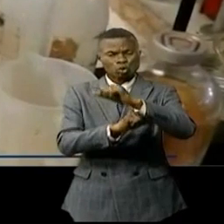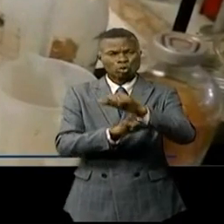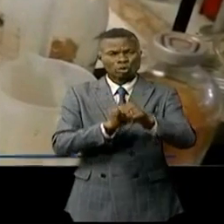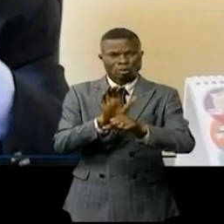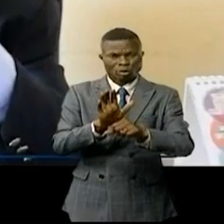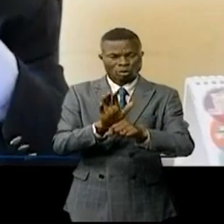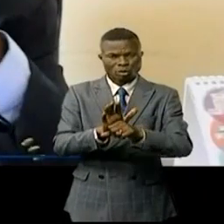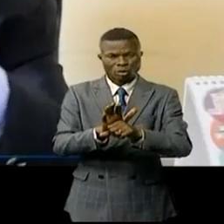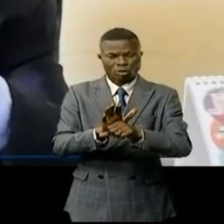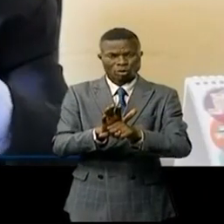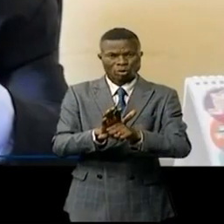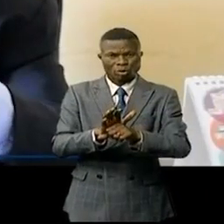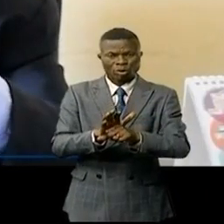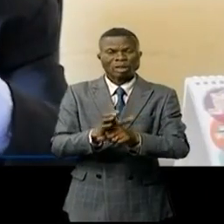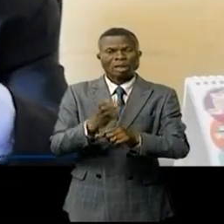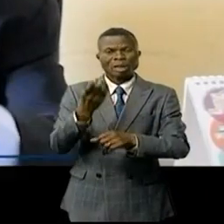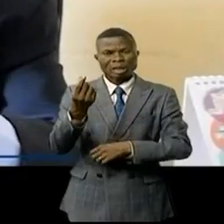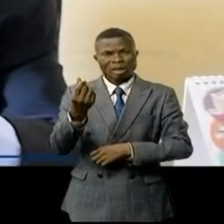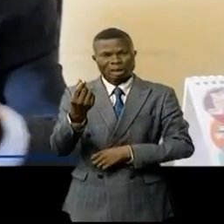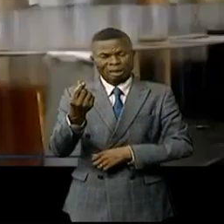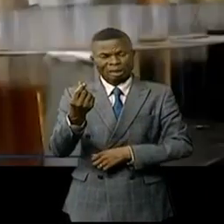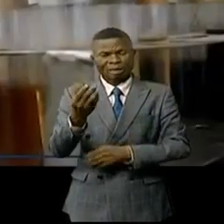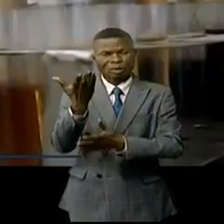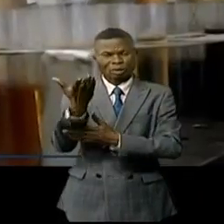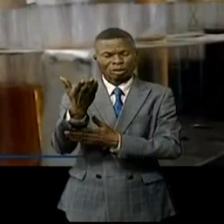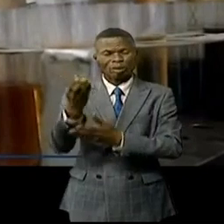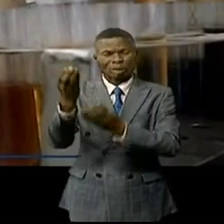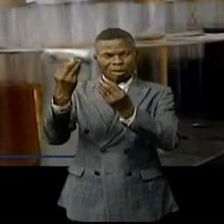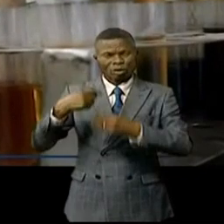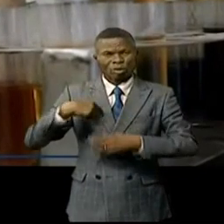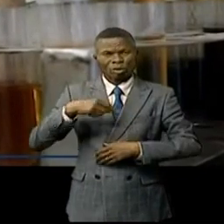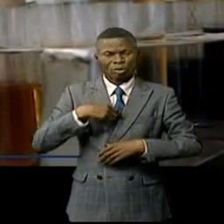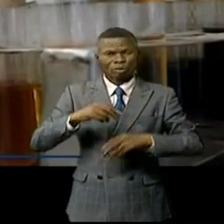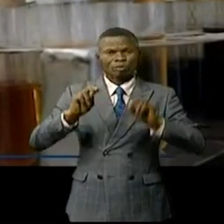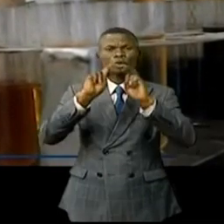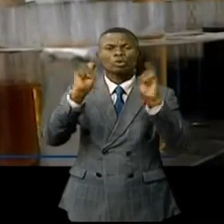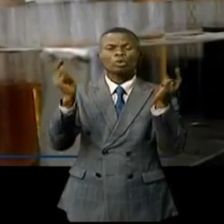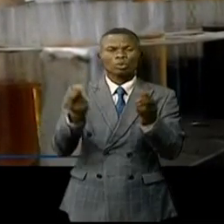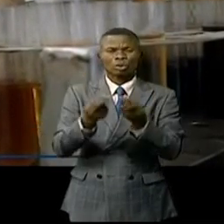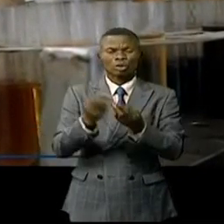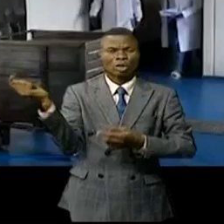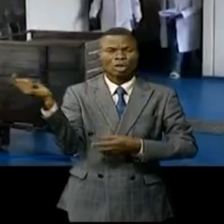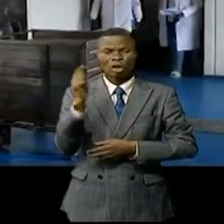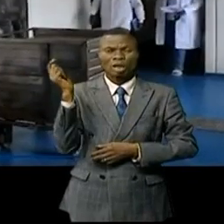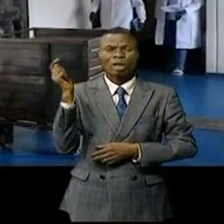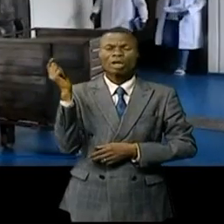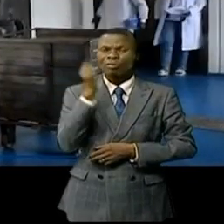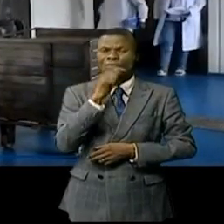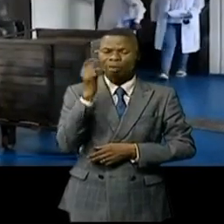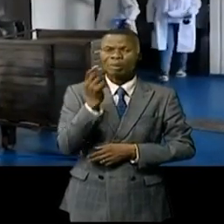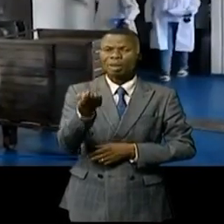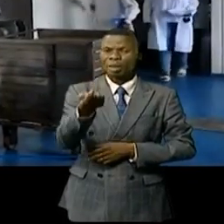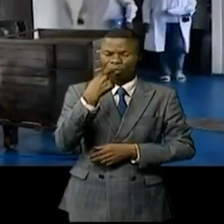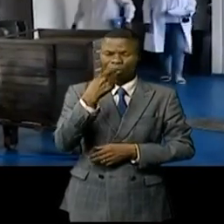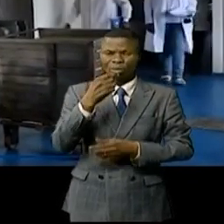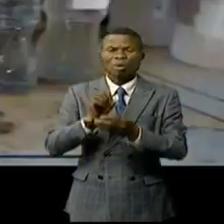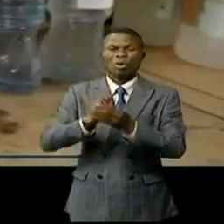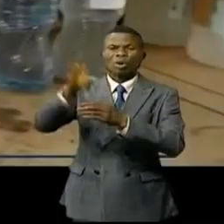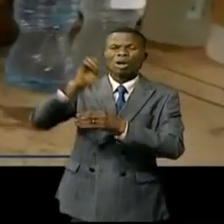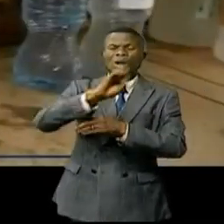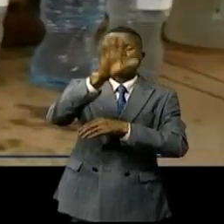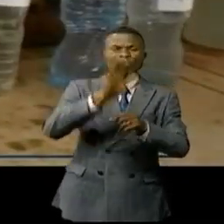par le financement que nous sollicitons. Cette usine de fabrication des solutés a exporté ses produits dans plusieurs pays